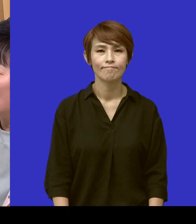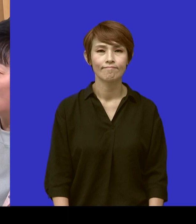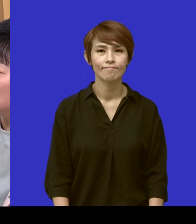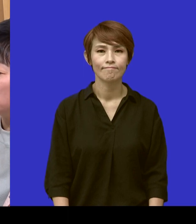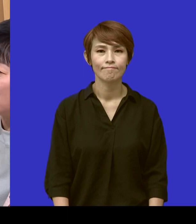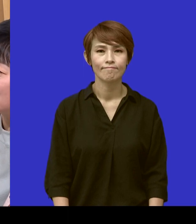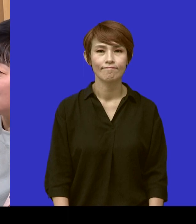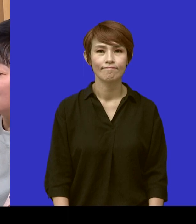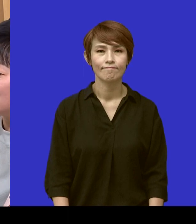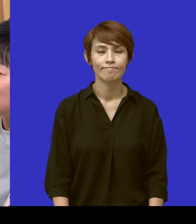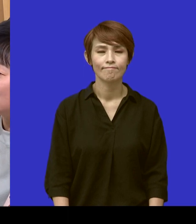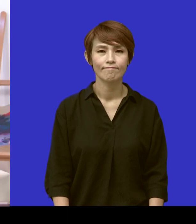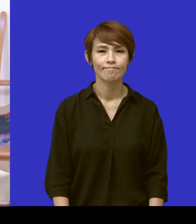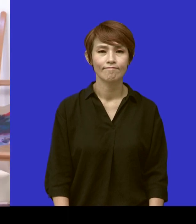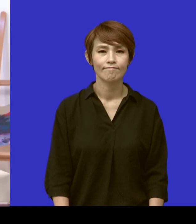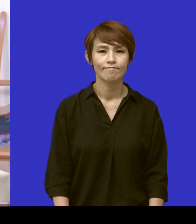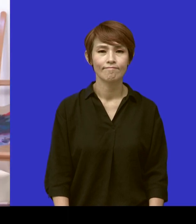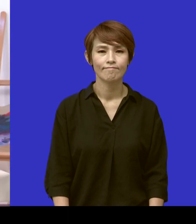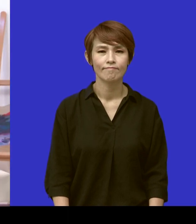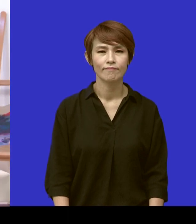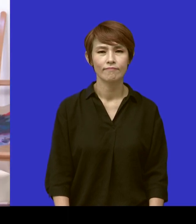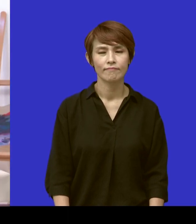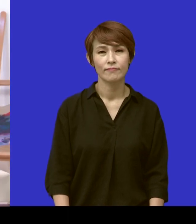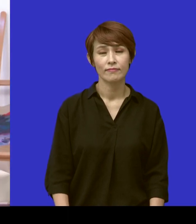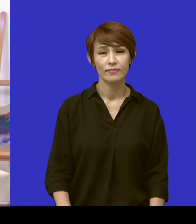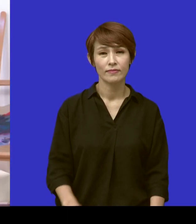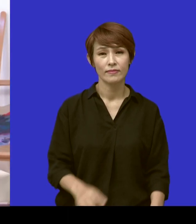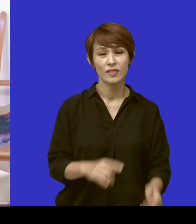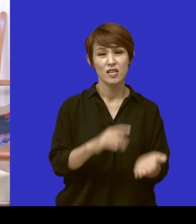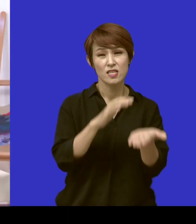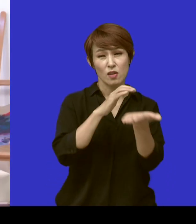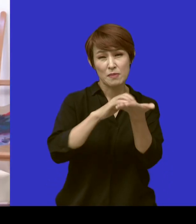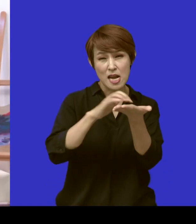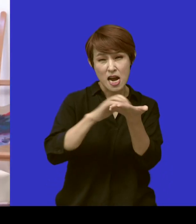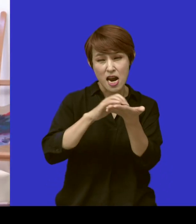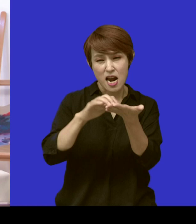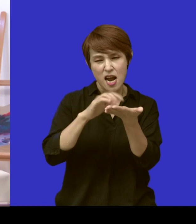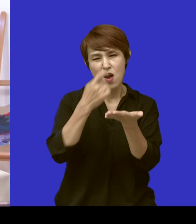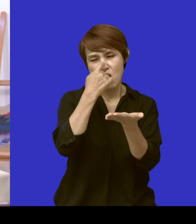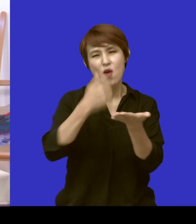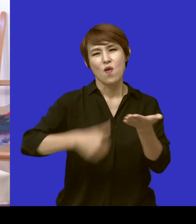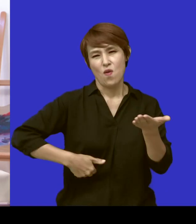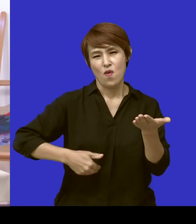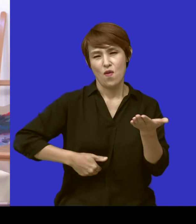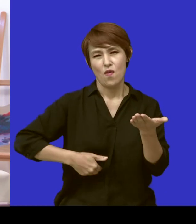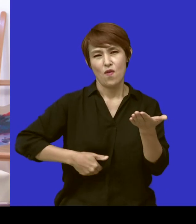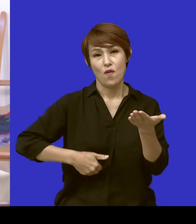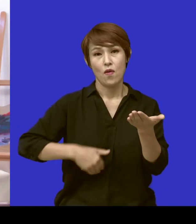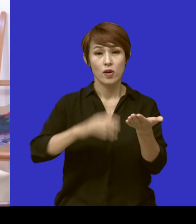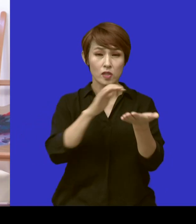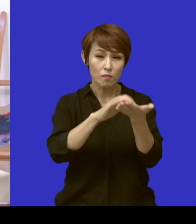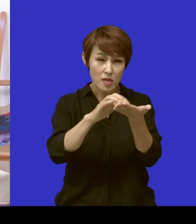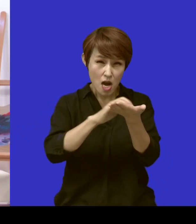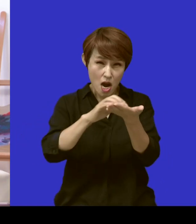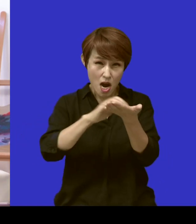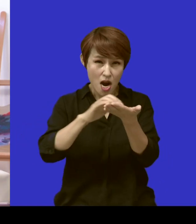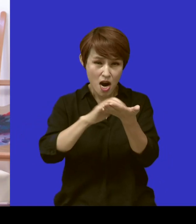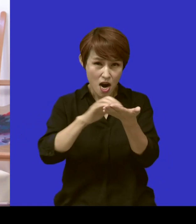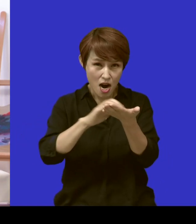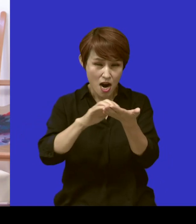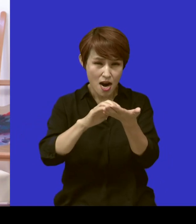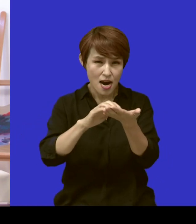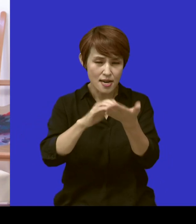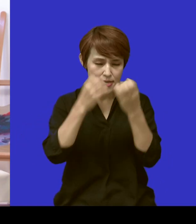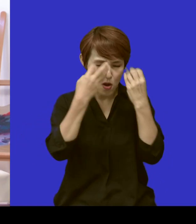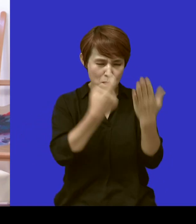사실 이거를 받기까지 쉽지 않았습니다. 아. 점자를 익혀야 되거든요. 예. 네. 점자라는 새로운